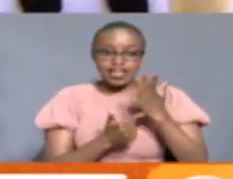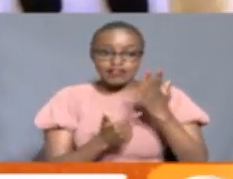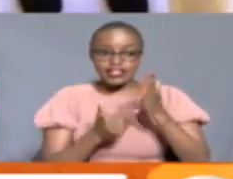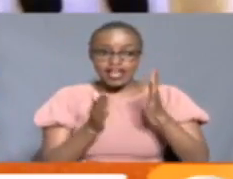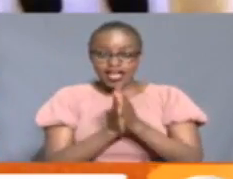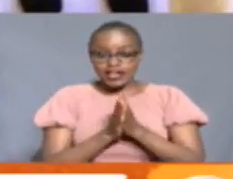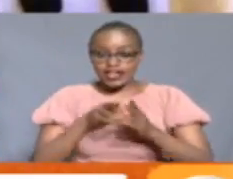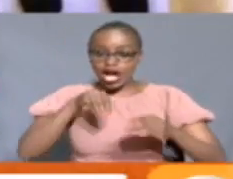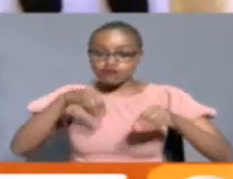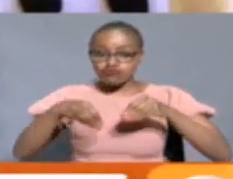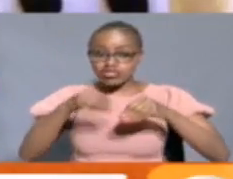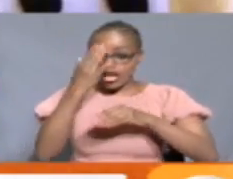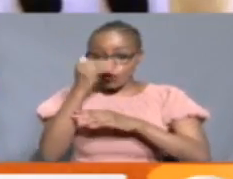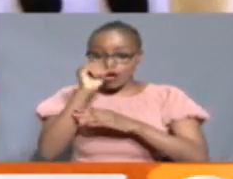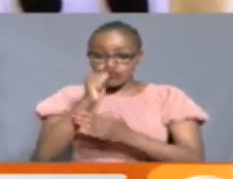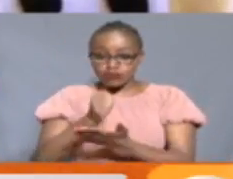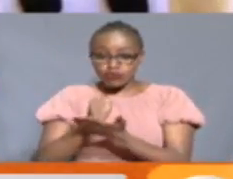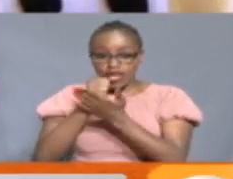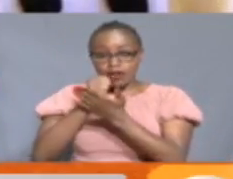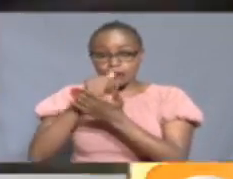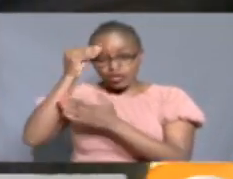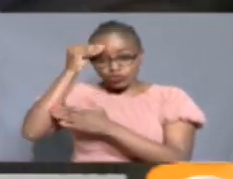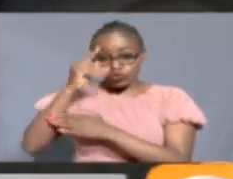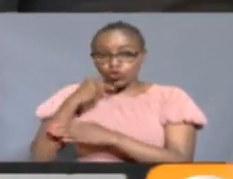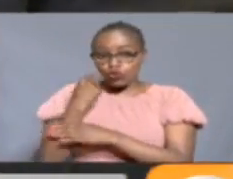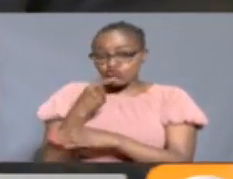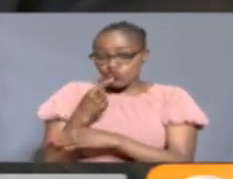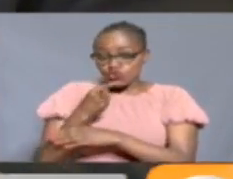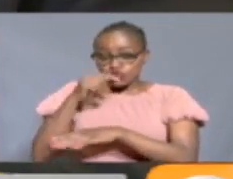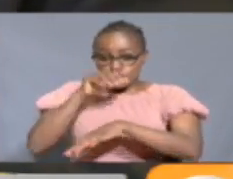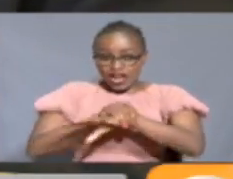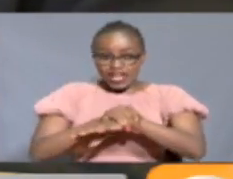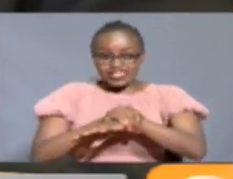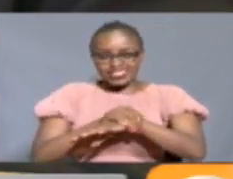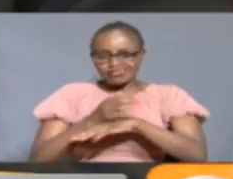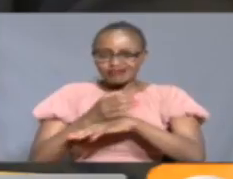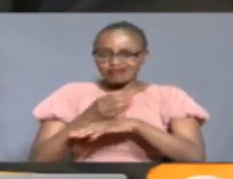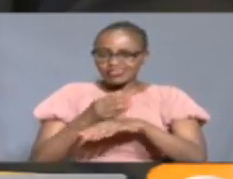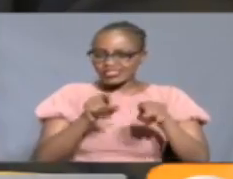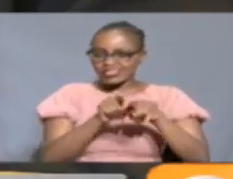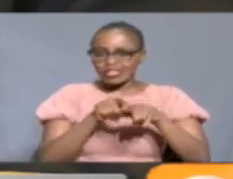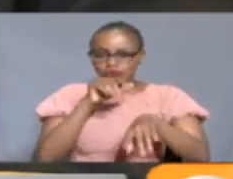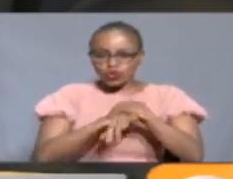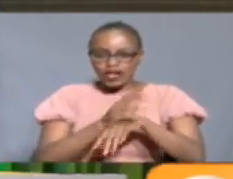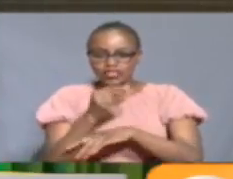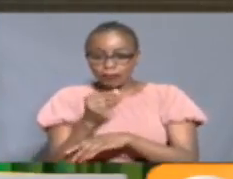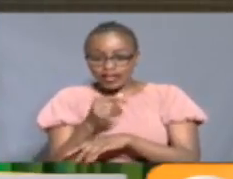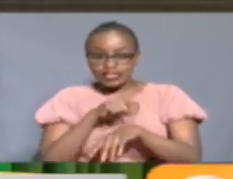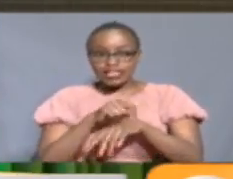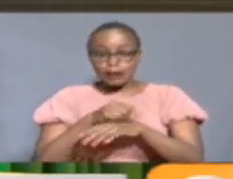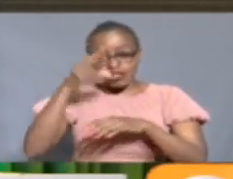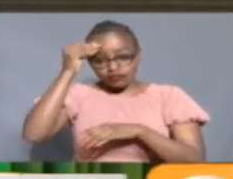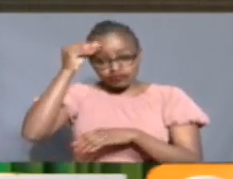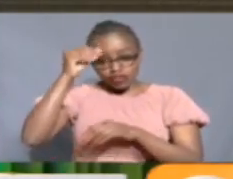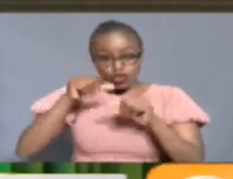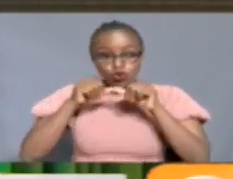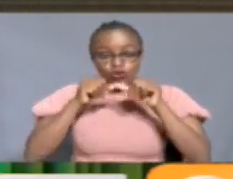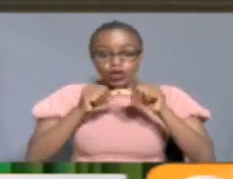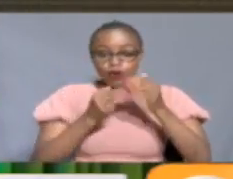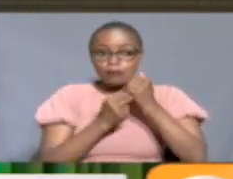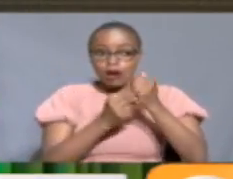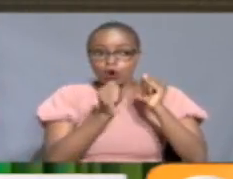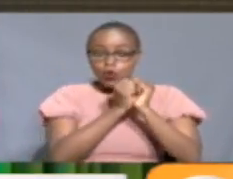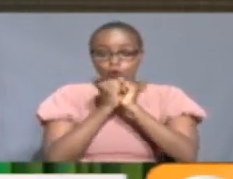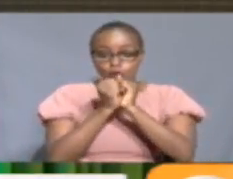na Busia ili kuwasaidia wanafunzi wake kukabiliana na changamoto za fedha masomoni. We are also going to partner with our